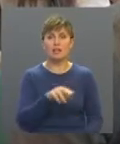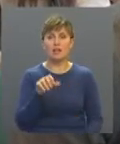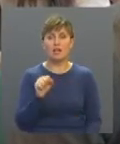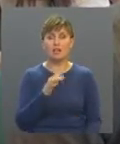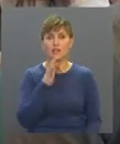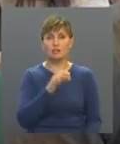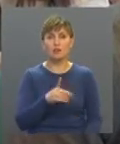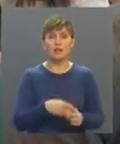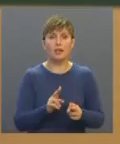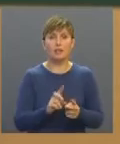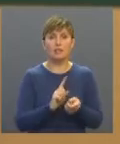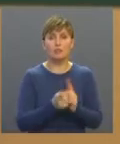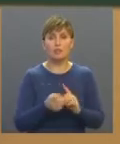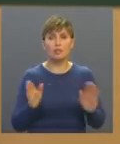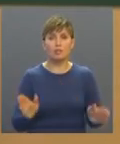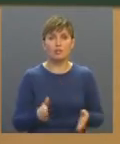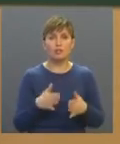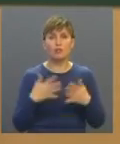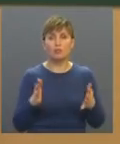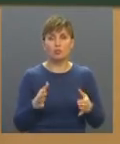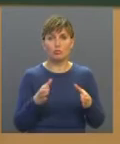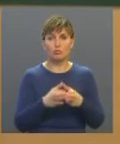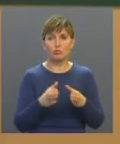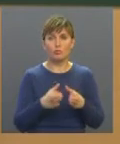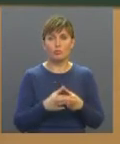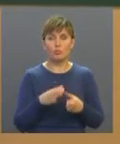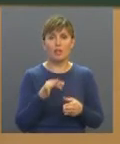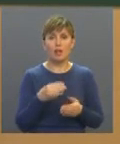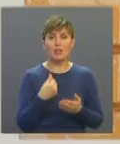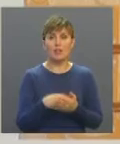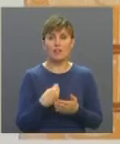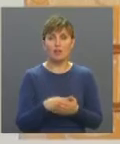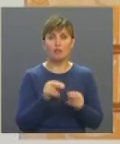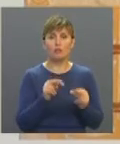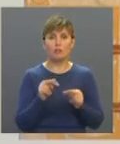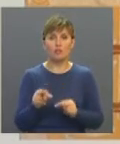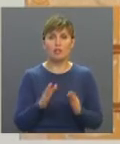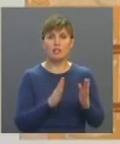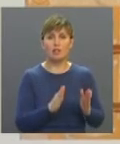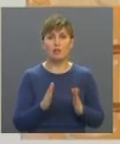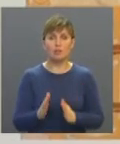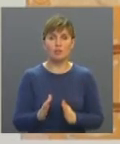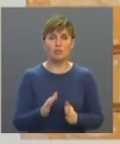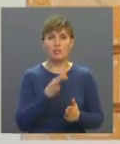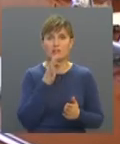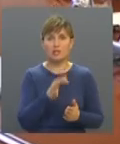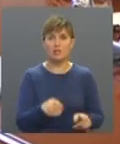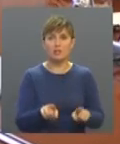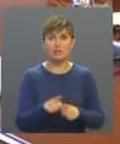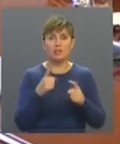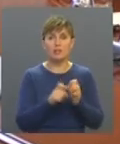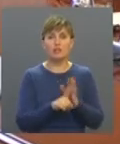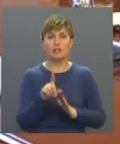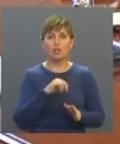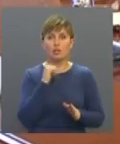что эти изменения затронут небольшую группу заемщиков. А на валютном рынке наблюдается стабильность, заявил глава финрегулятора. С начала